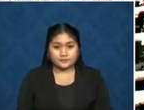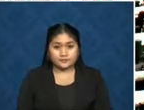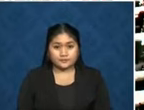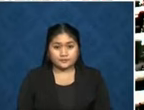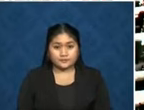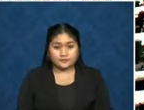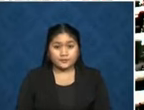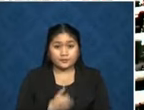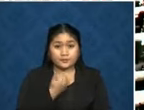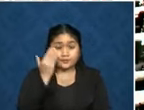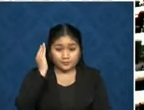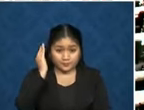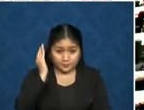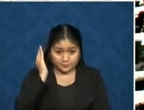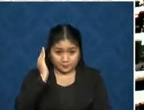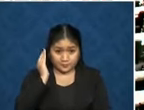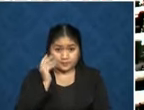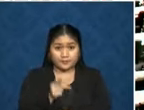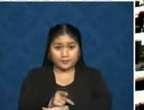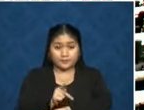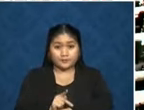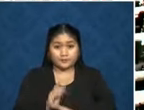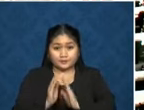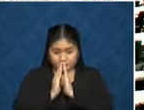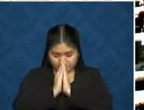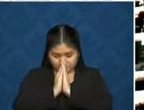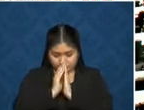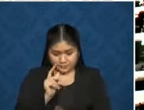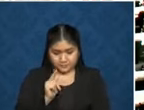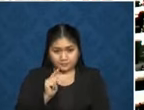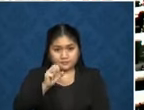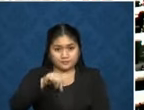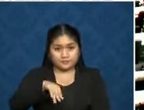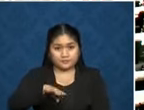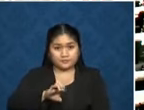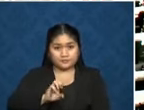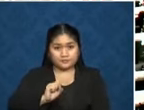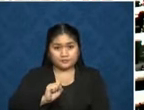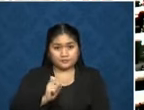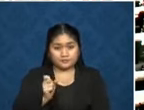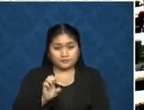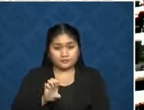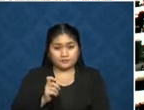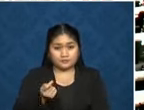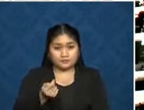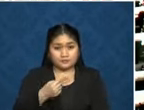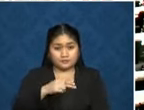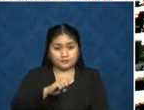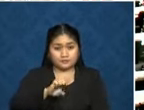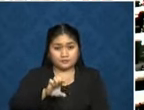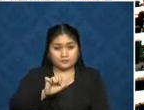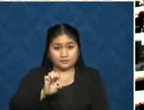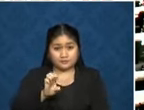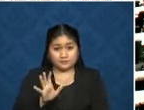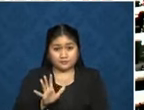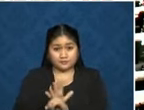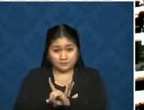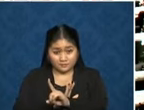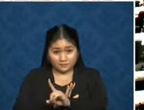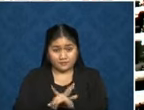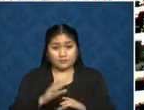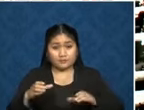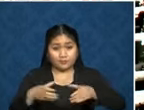เรียนท่านประธานสภาที่เคารพครับผมอภิสิทธิ์ไร่ศัตรูไกลผู้แทนราษฎรบัญชีรายชื่อพรรคก้าวไกลผ